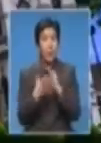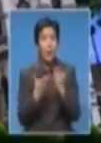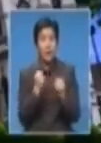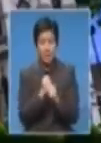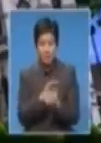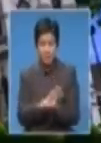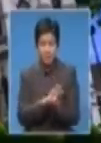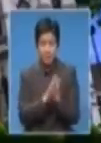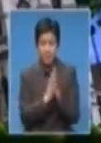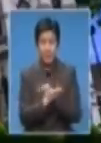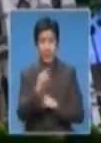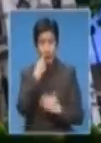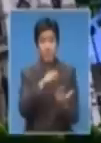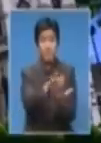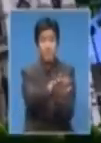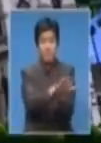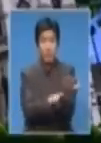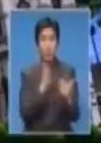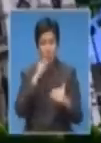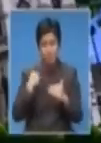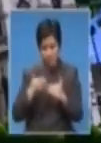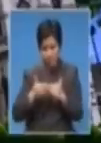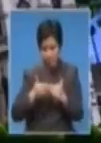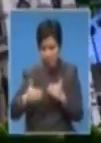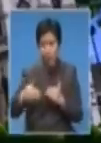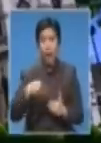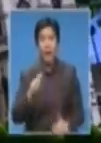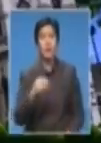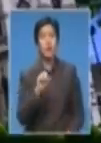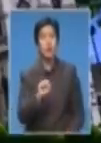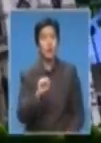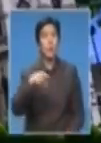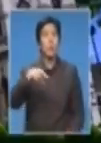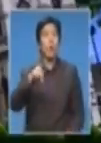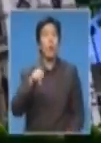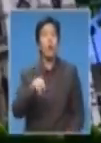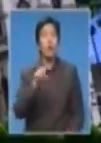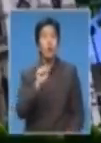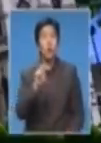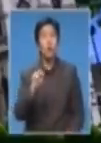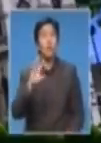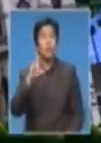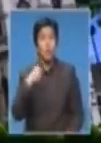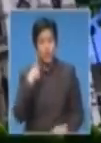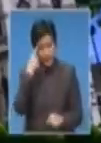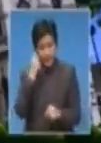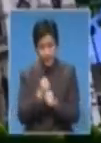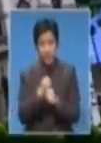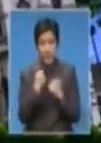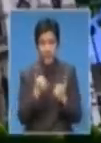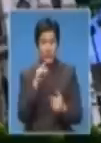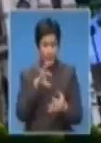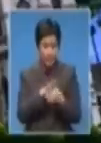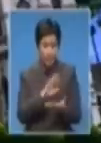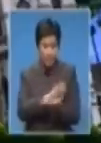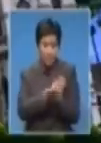ไปรูปประเทศนั้นมันมีระยะต่อไปนะครับก็ให้สภาไปรูปแห่งชาติเป็นผู้ดำเนินการนะครับอันนี้ผมกราบเรียนอีกครั้งหนึ่งว่าสภารูปเนี่ยจะมีหน้าที่